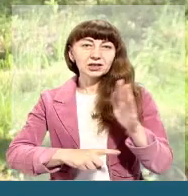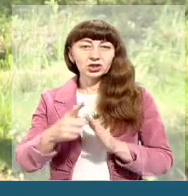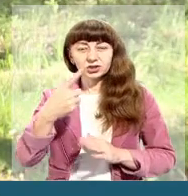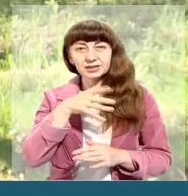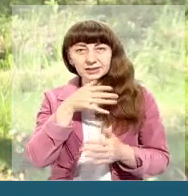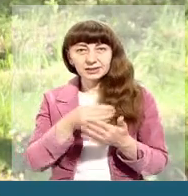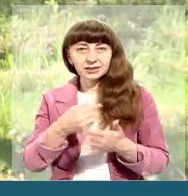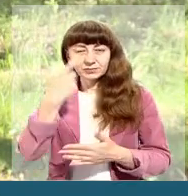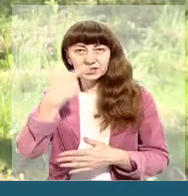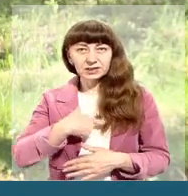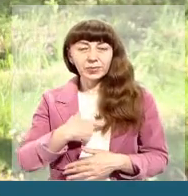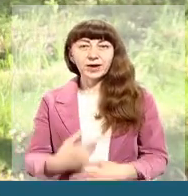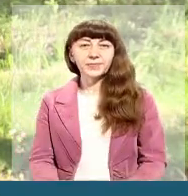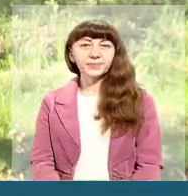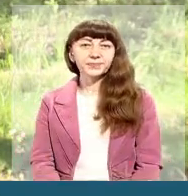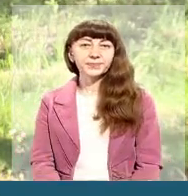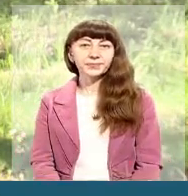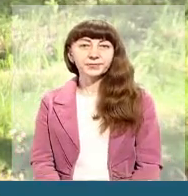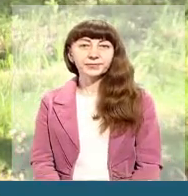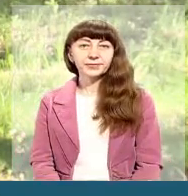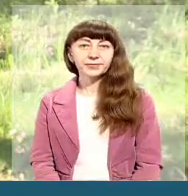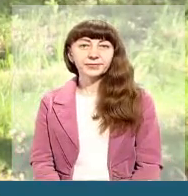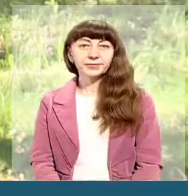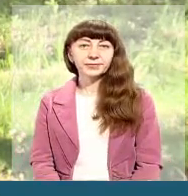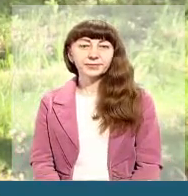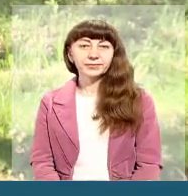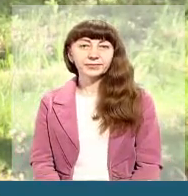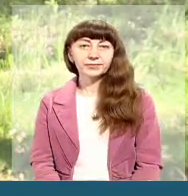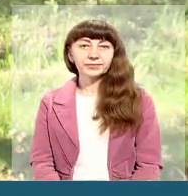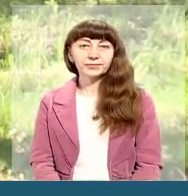с самого себя. Маргарита Иванова, Алибек Султанов, телеканал «Кустанай».